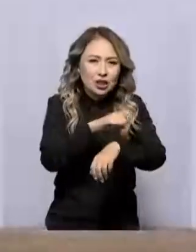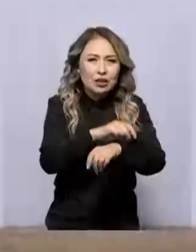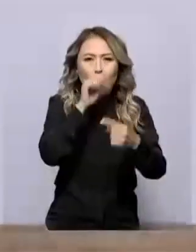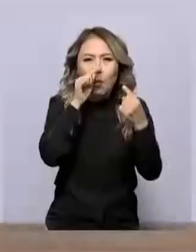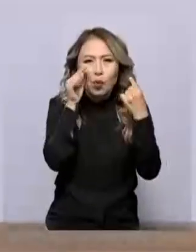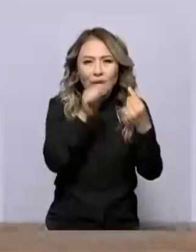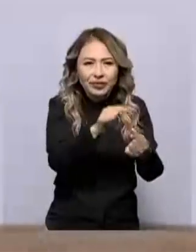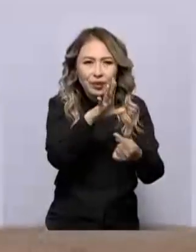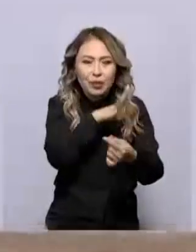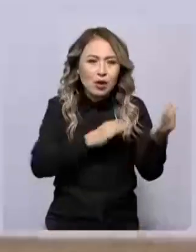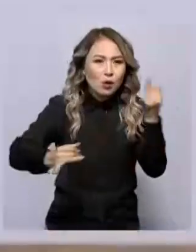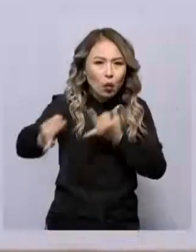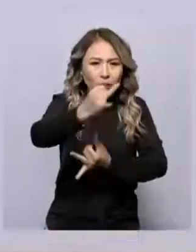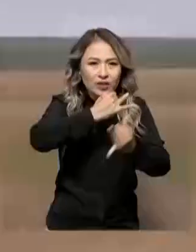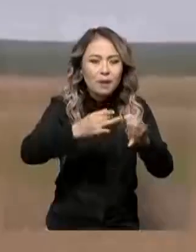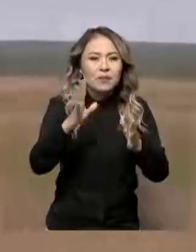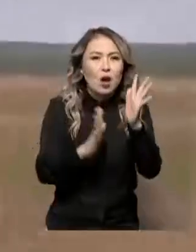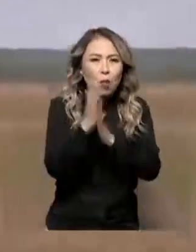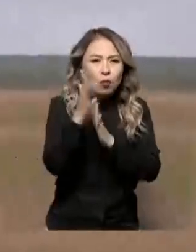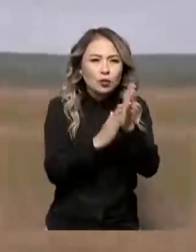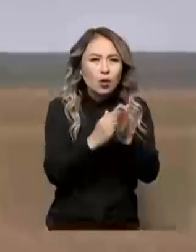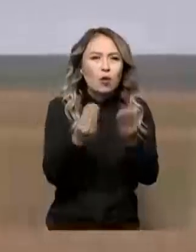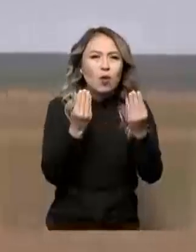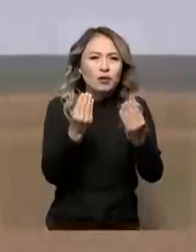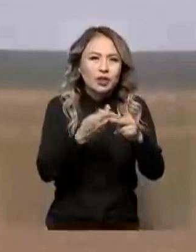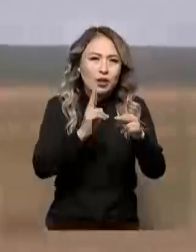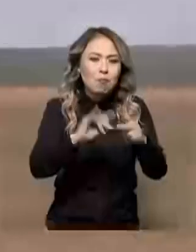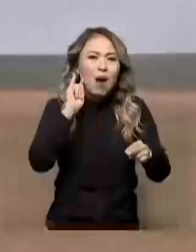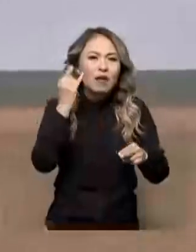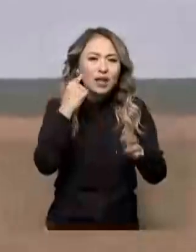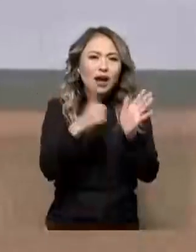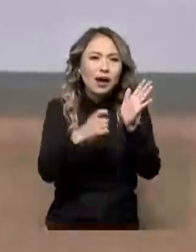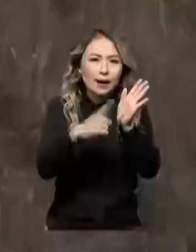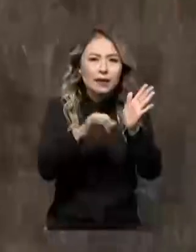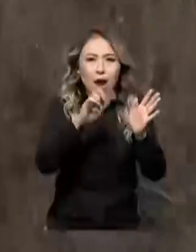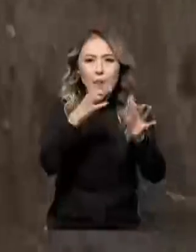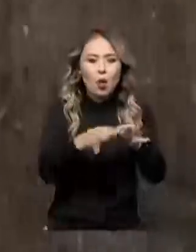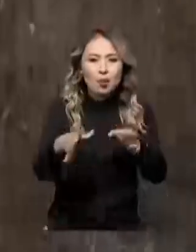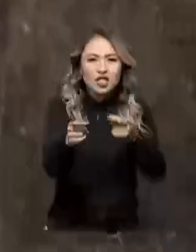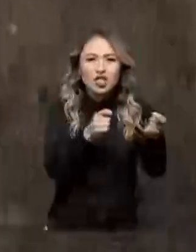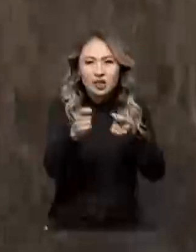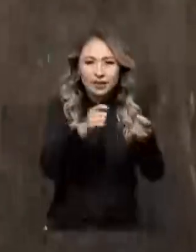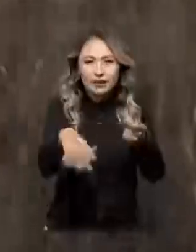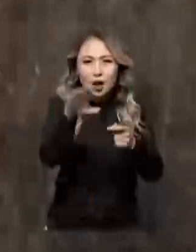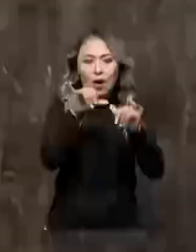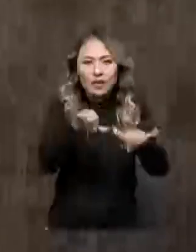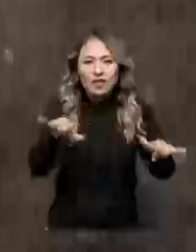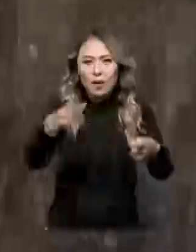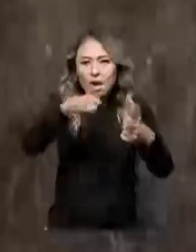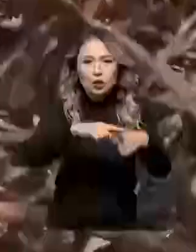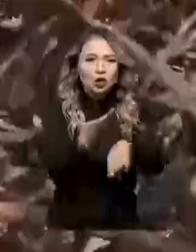қарсы күрес барысы пысықталды. Шөбі ғалың, Павлодар, Қарағанды және Абай облыстары әкімдіктеріне шегірткелердің таралуына